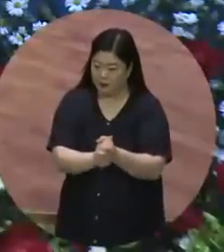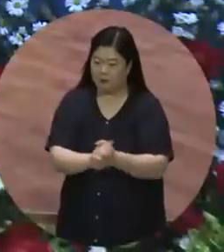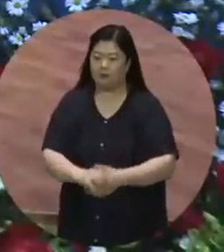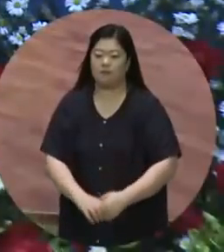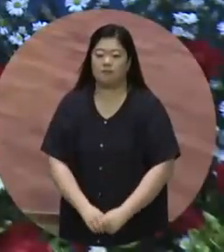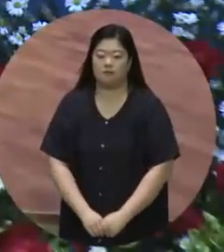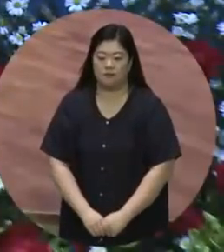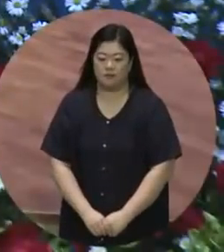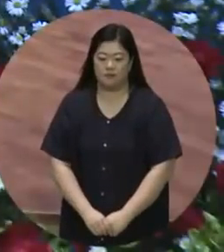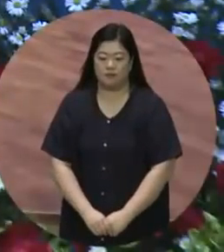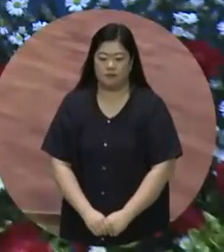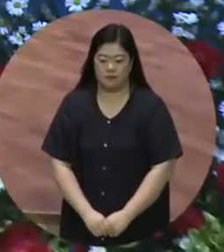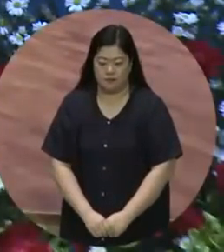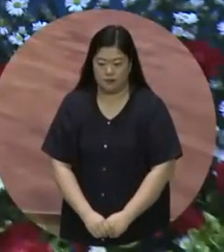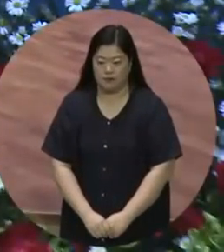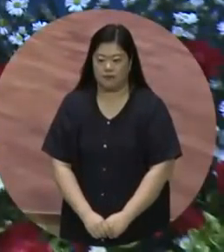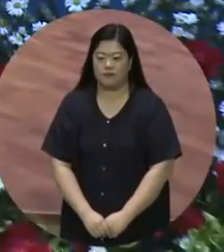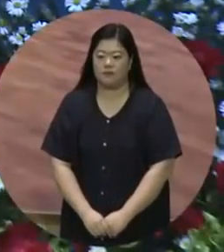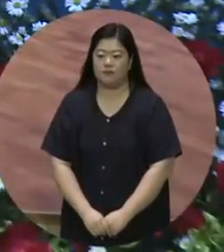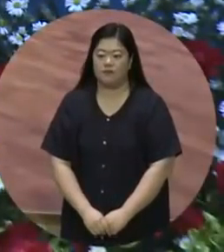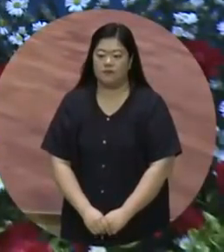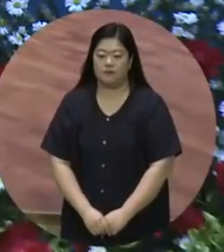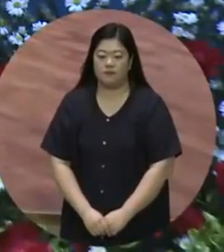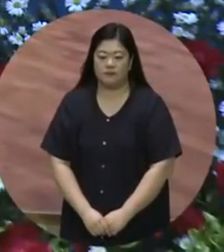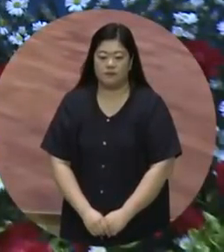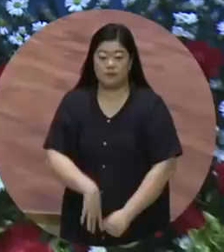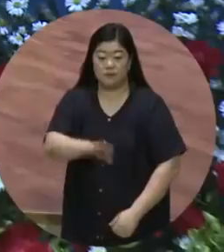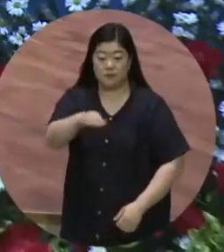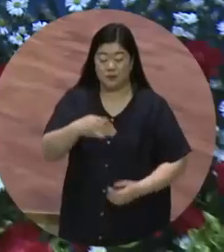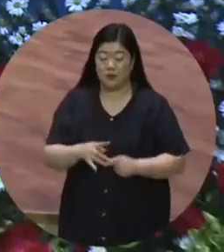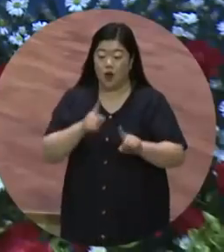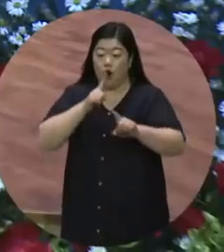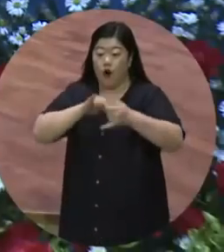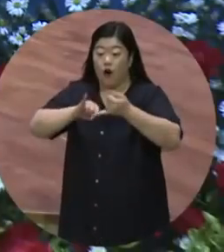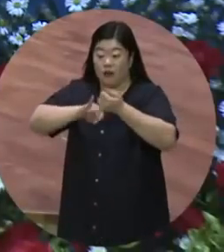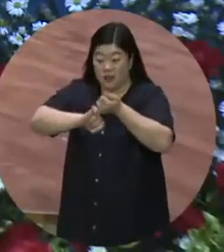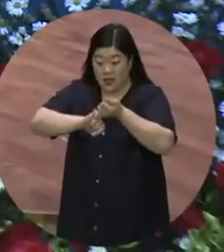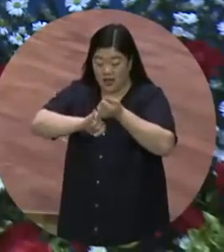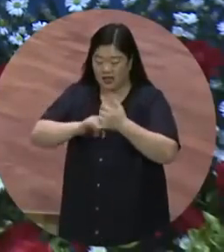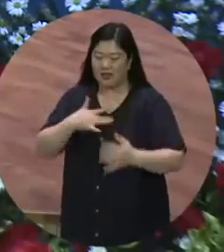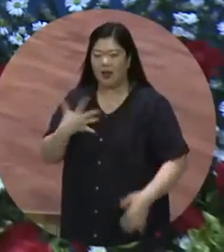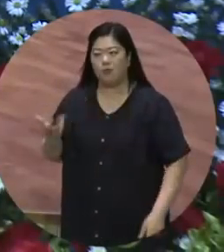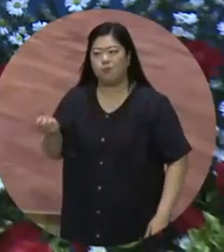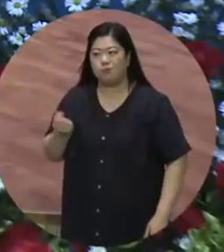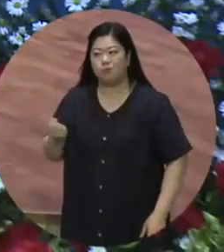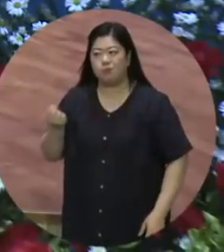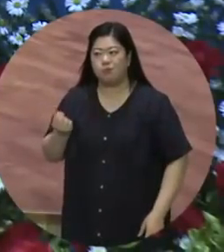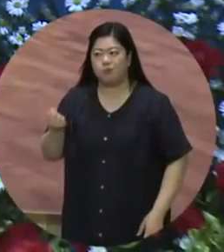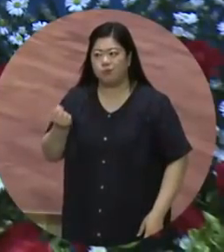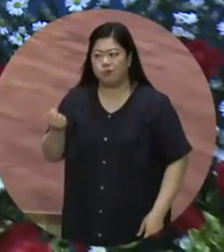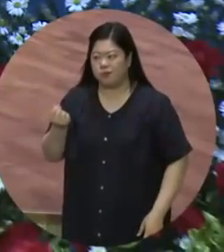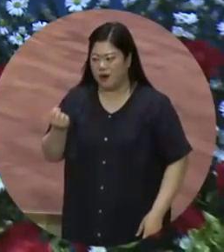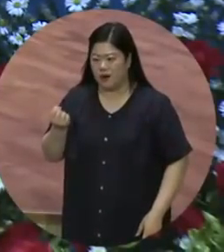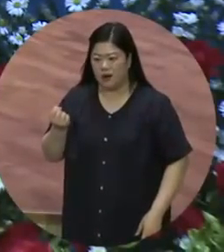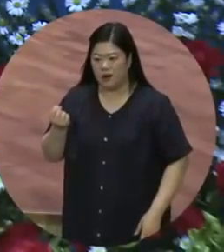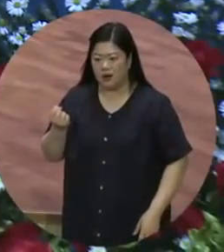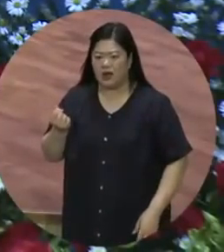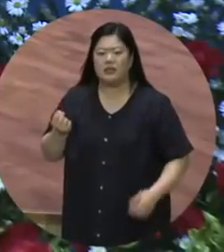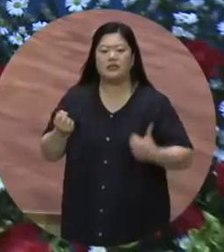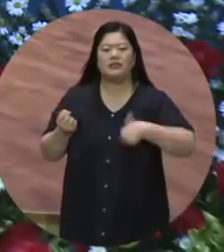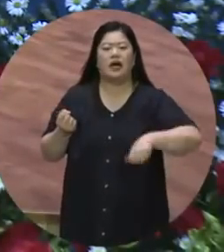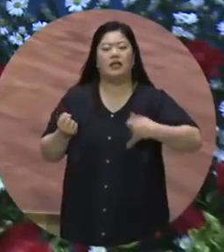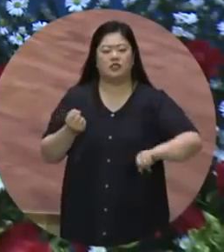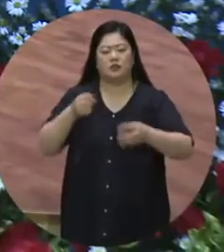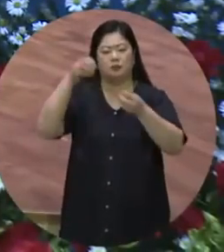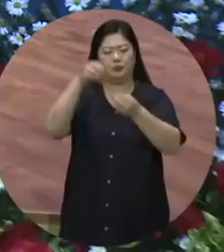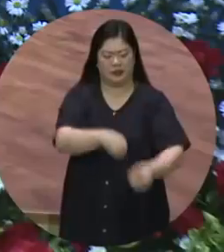자녀들에게 언약을 전달을 하는 게 중요합니다. 가장 가능하면요, 이 금요일 같은 때는 가족들이 같이